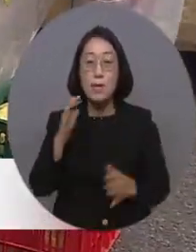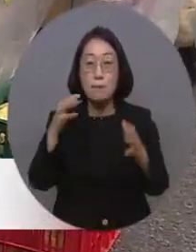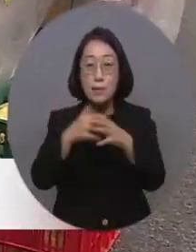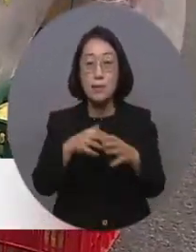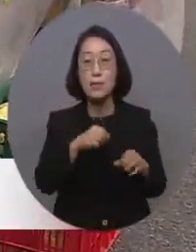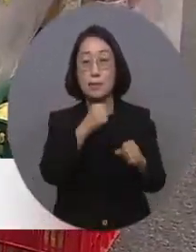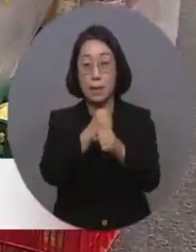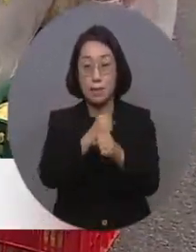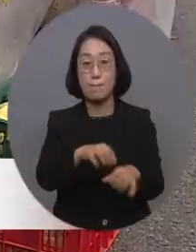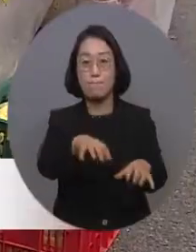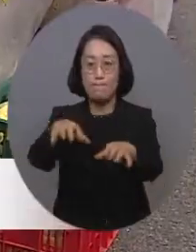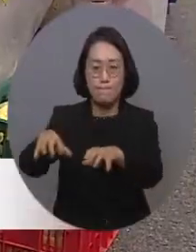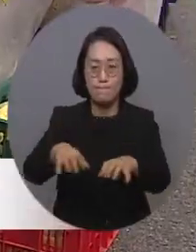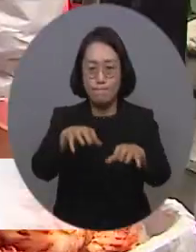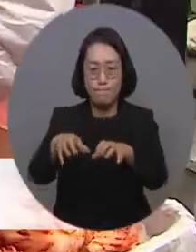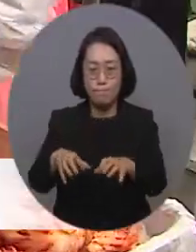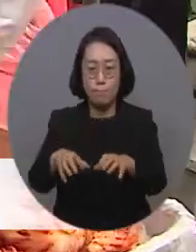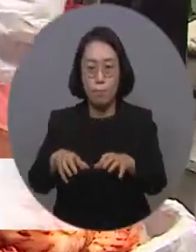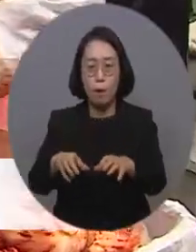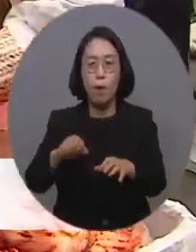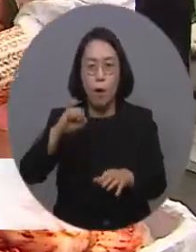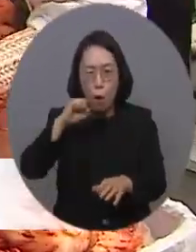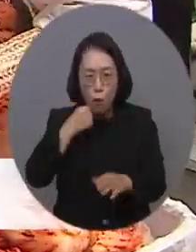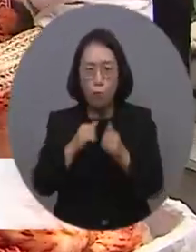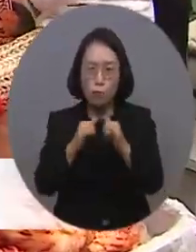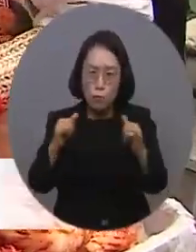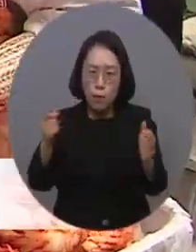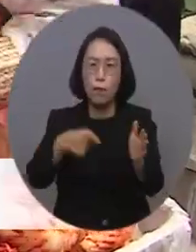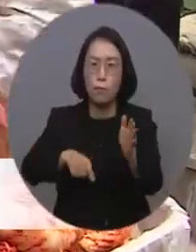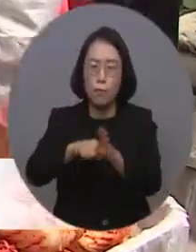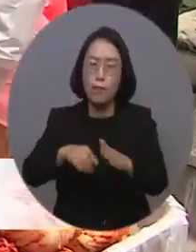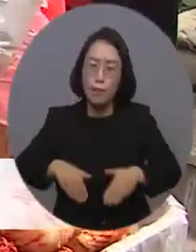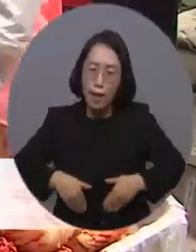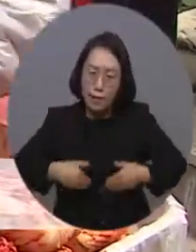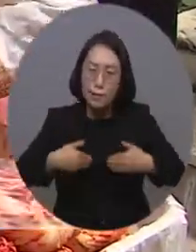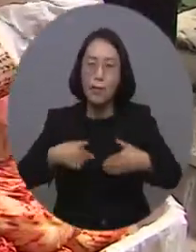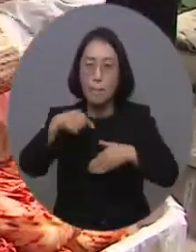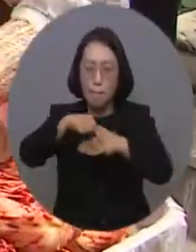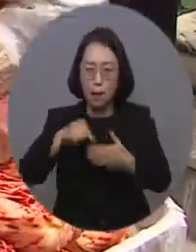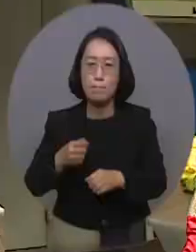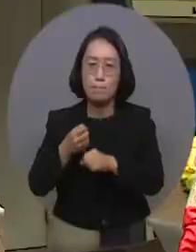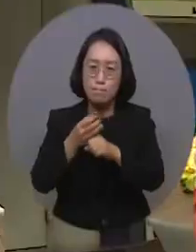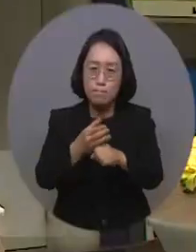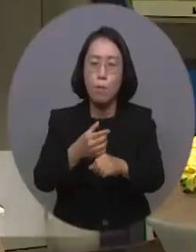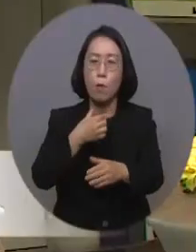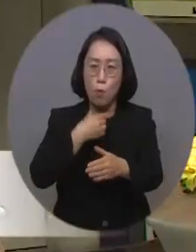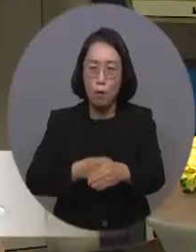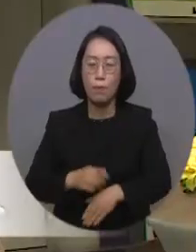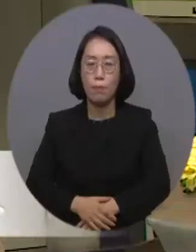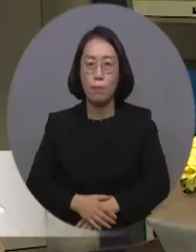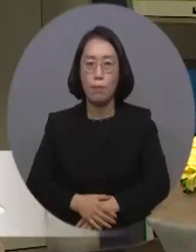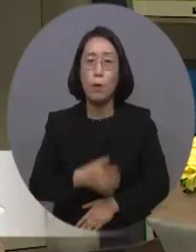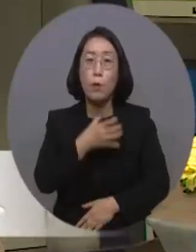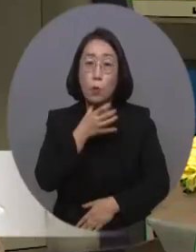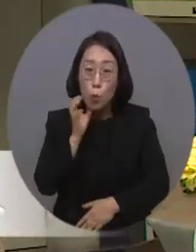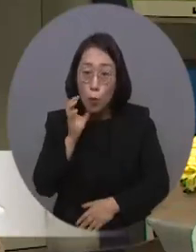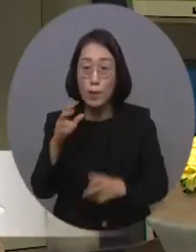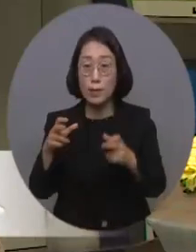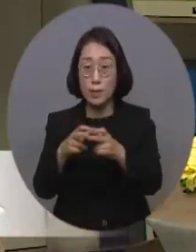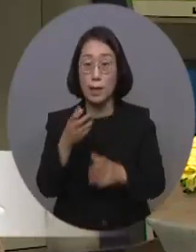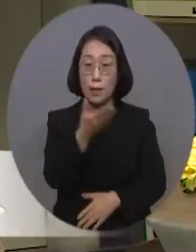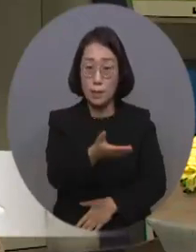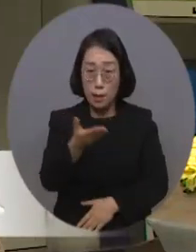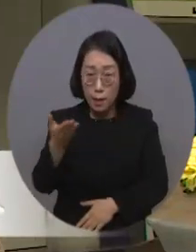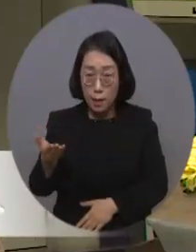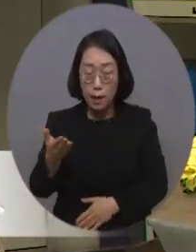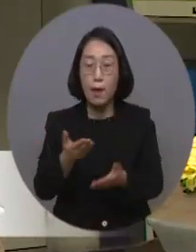김장김치를 담그며 취약계층을 위한 따뜻한 새해를 기원한다는 취지입니다. 어르신이나 장애인들한테